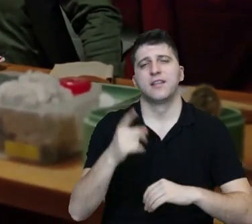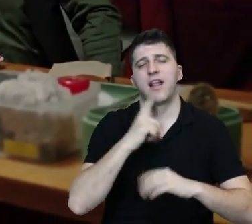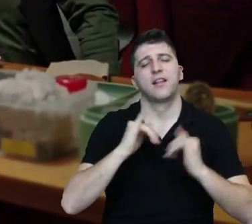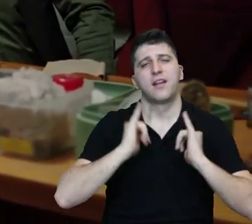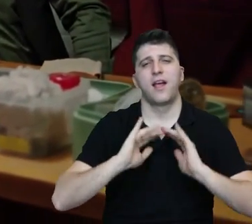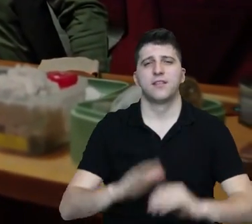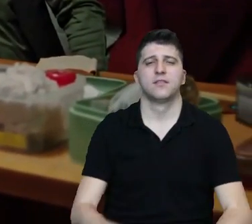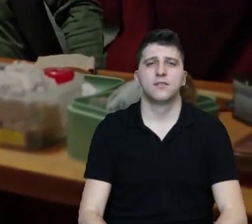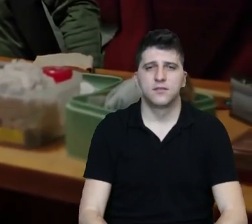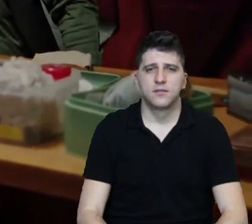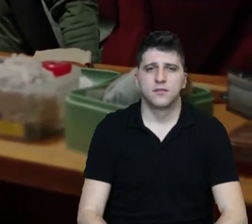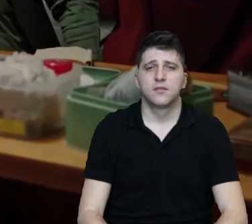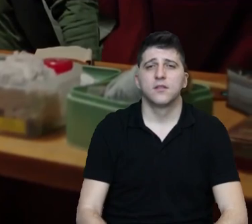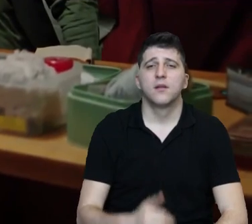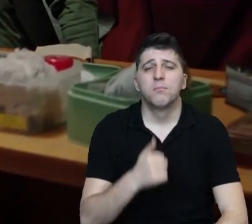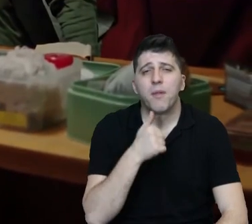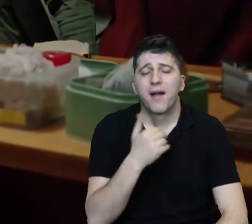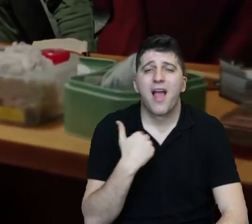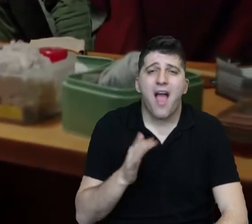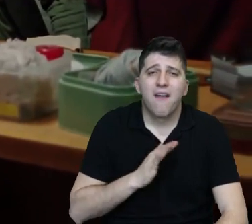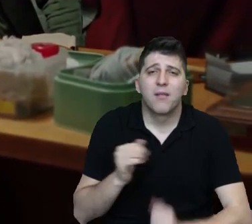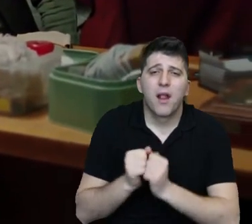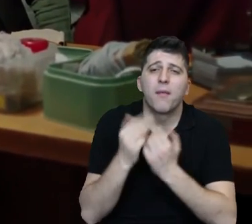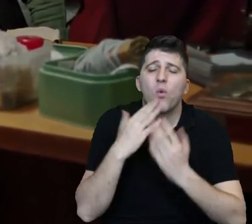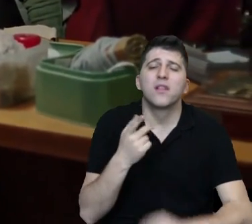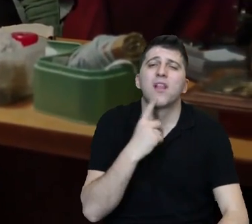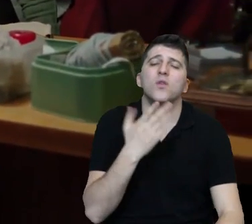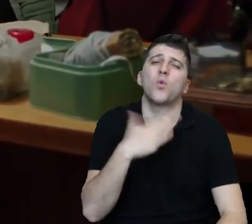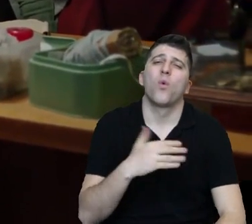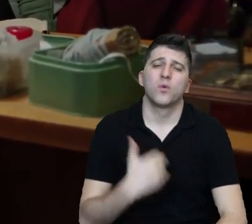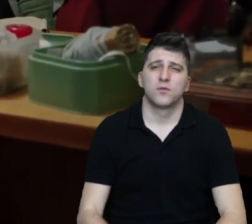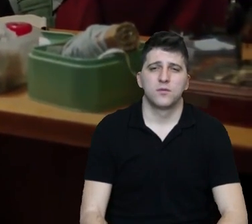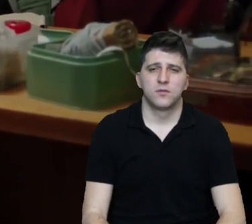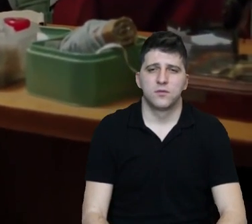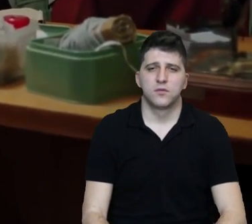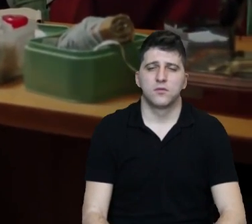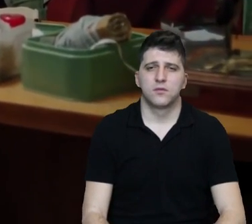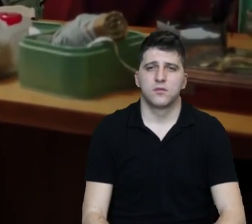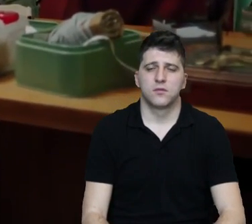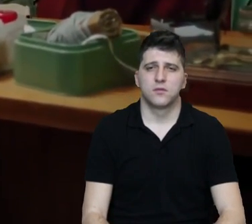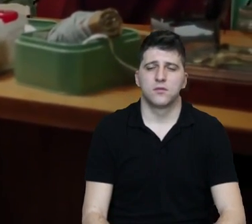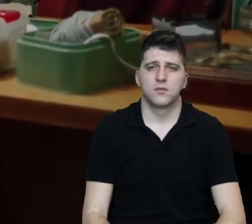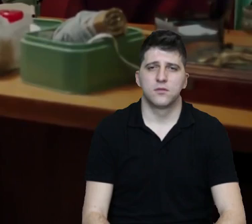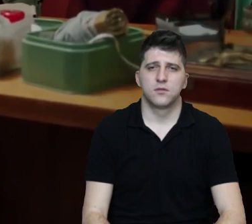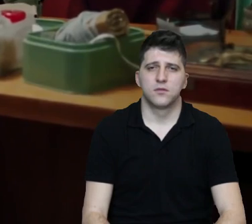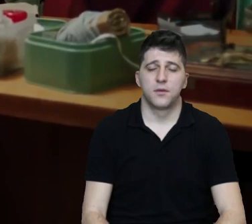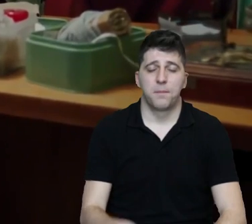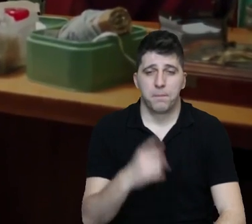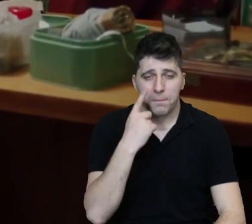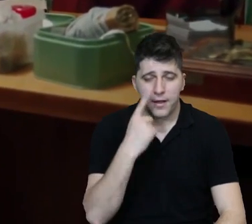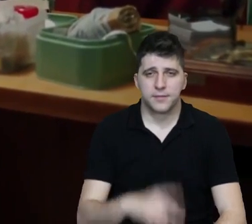çıkar. Baba, insan evladı yanında olmayınca hiçbir şey tadı olmuyor. Önlerinde çaylarla büyük bir masada oturuyorlar.